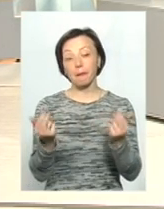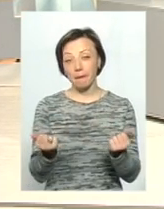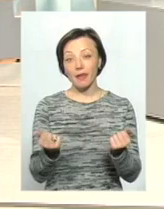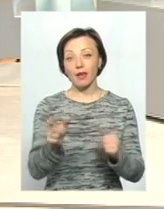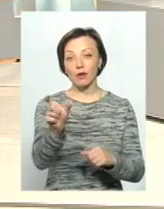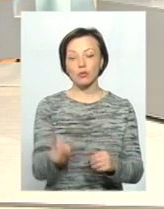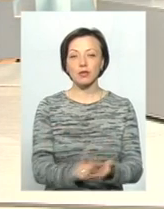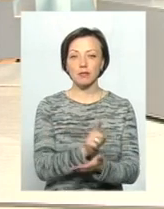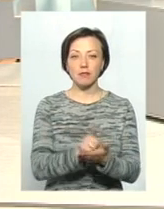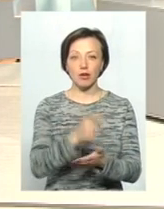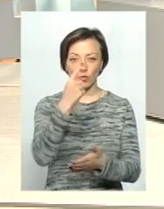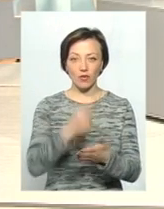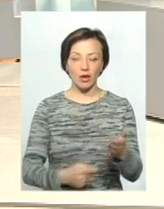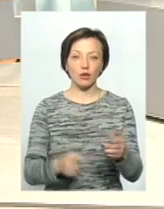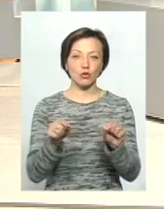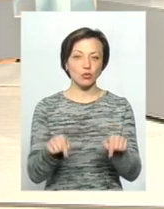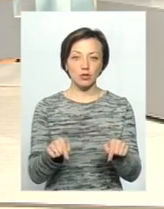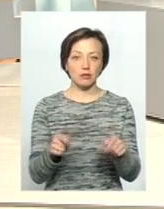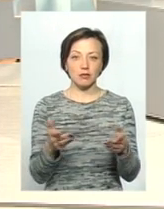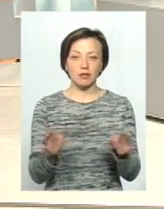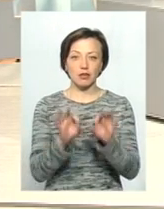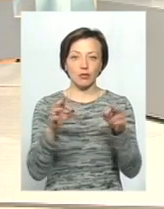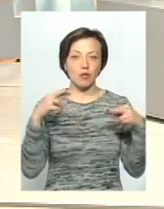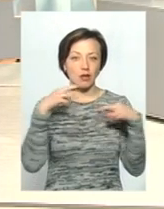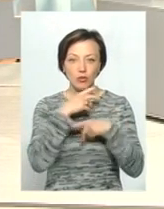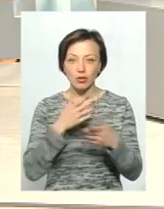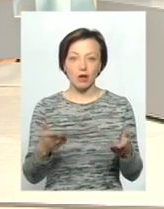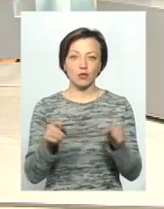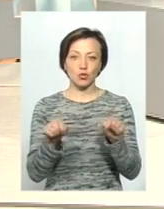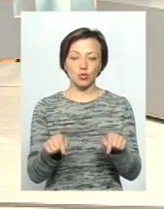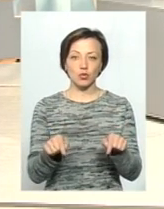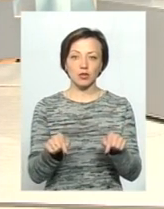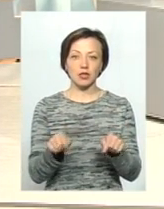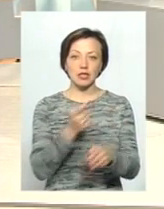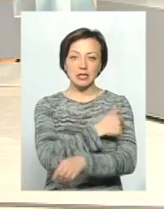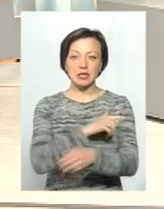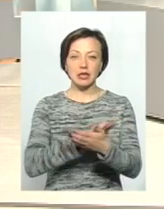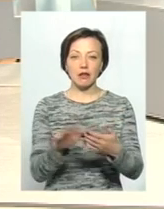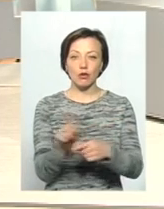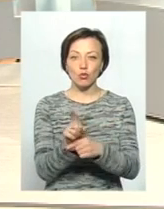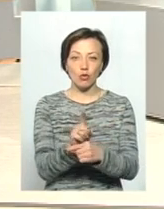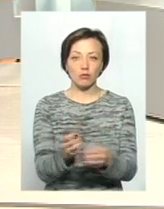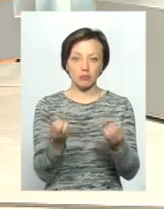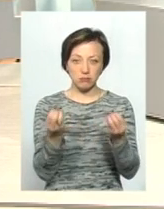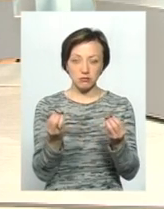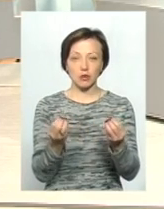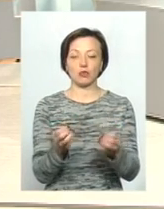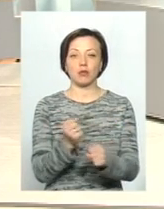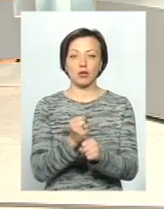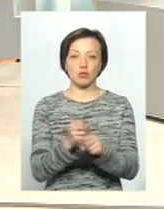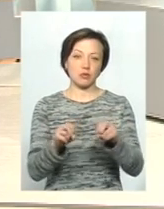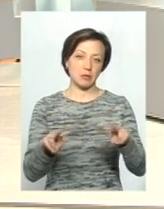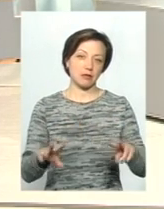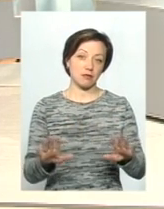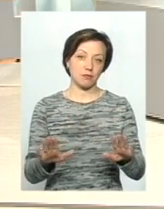людина має довіряти, що вона тут ні в якому випадку не отравиться, що тут санітарні норми на вищому рівні, що працюють